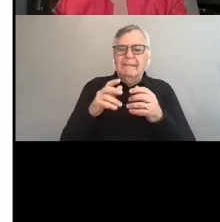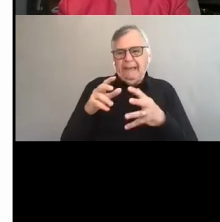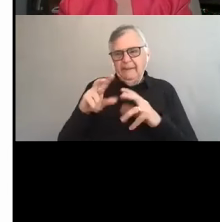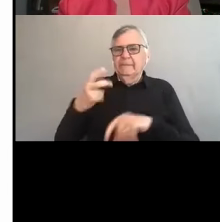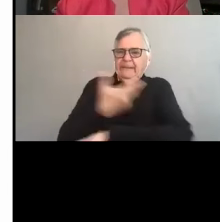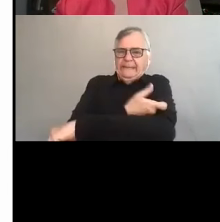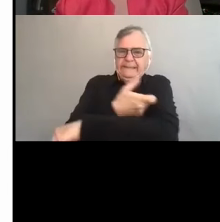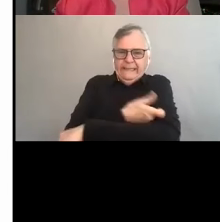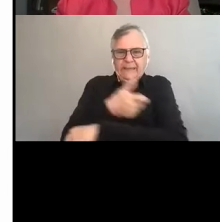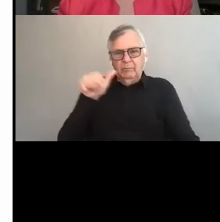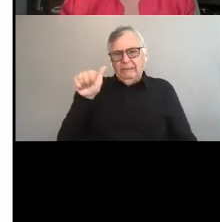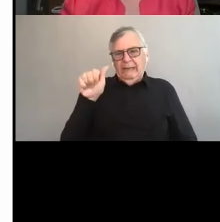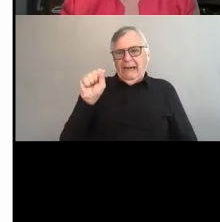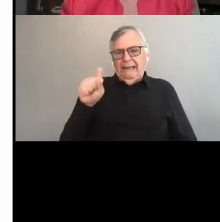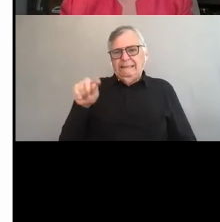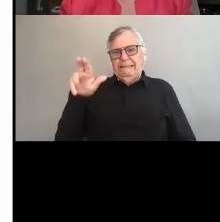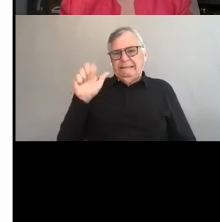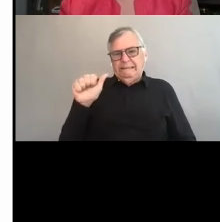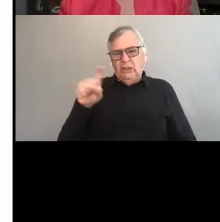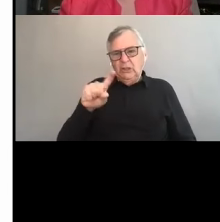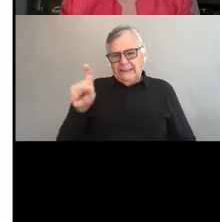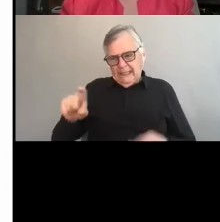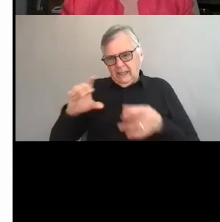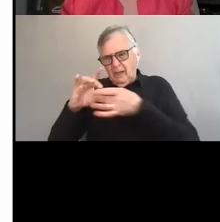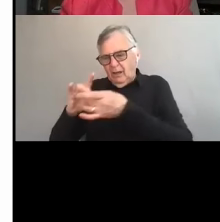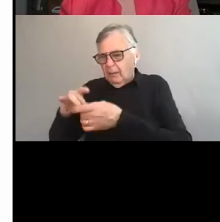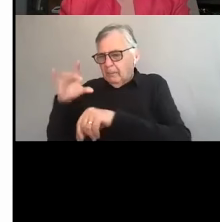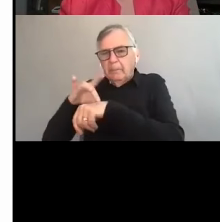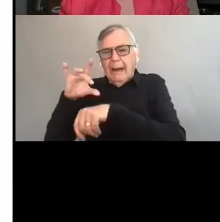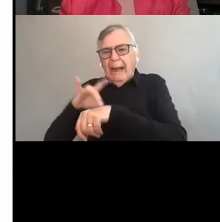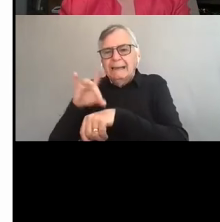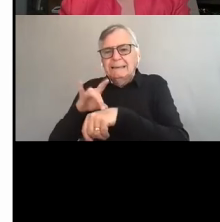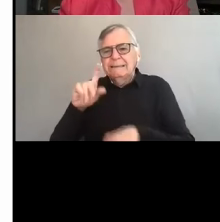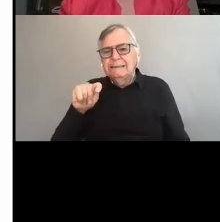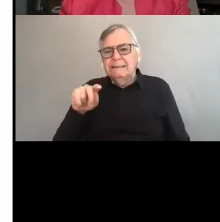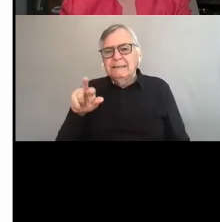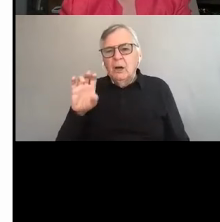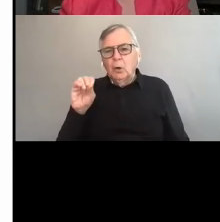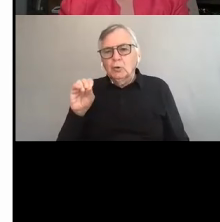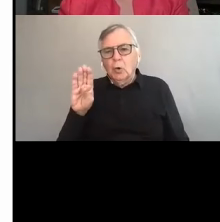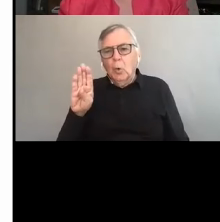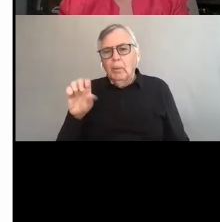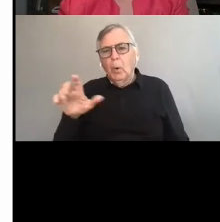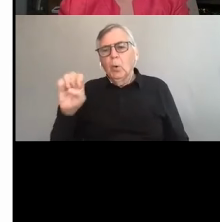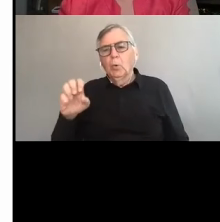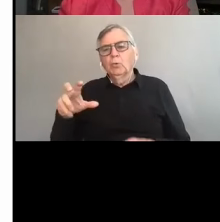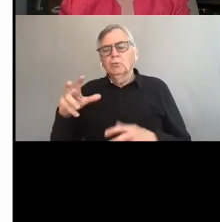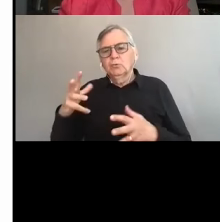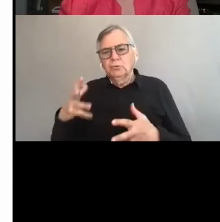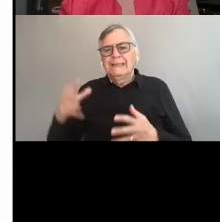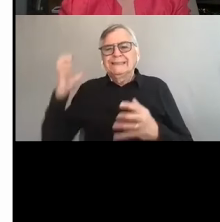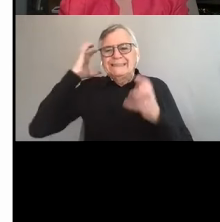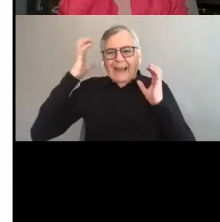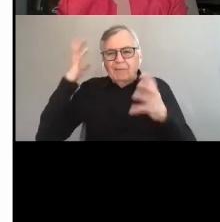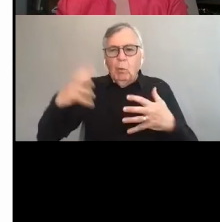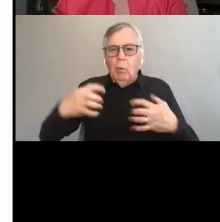AstraZeneca s'il y avait un lien entre ces cas-là de thrombose, qui peuvent être des thromboses sévères, cérébrales ou embolies pulmonaires, des choses